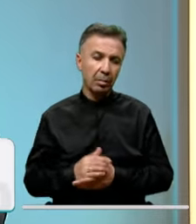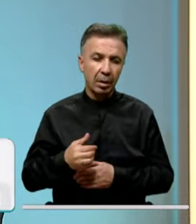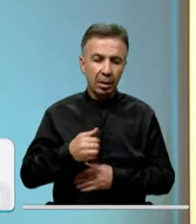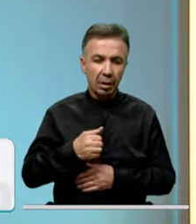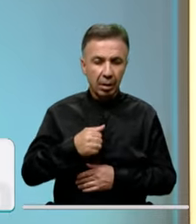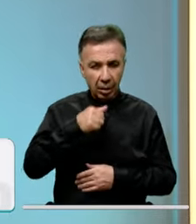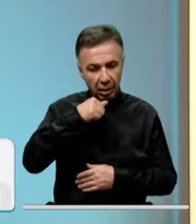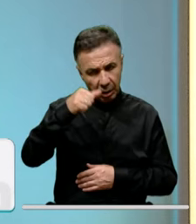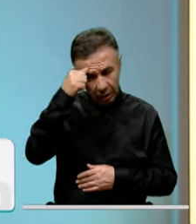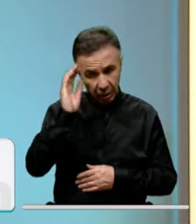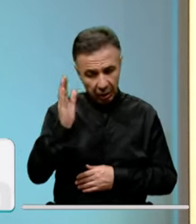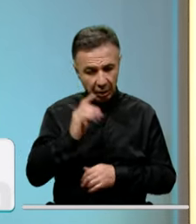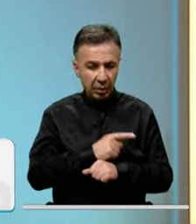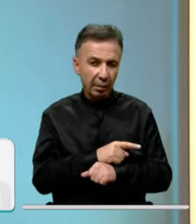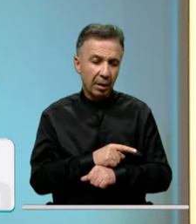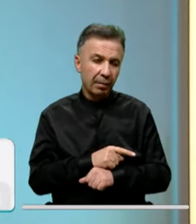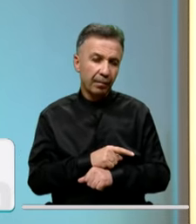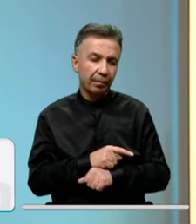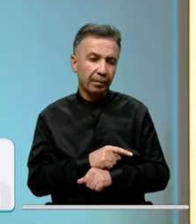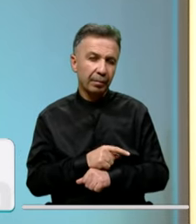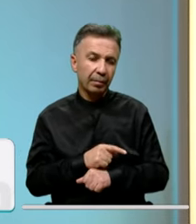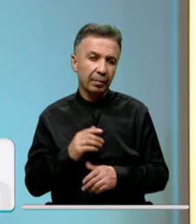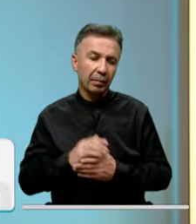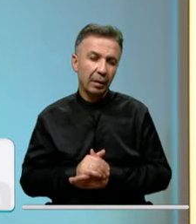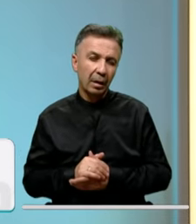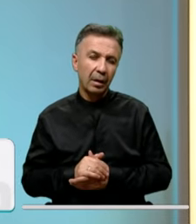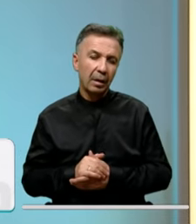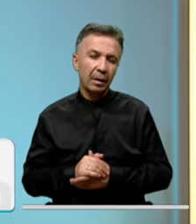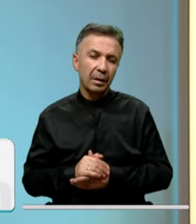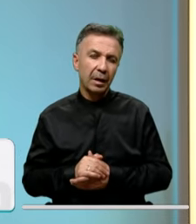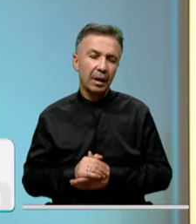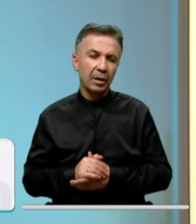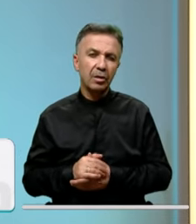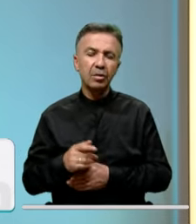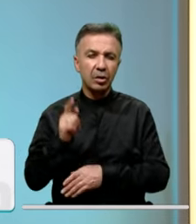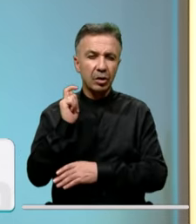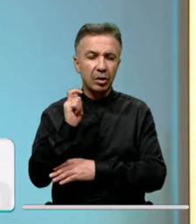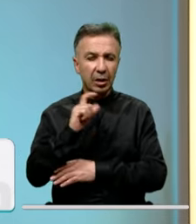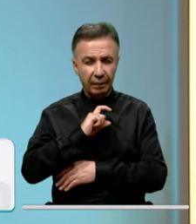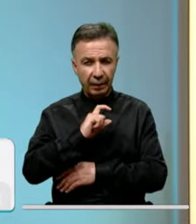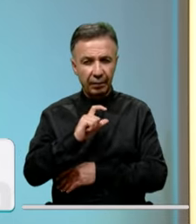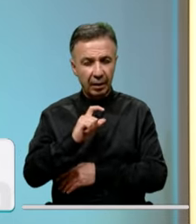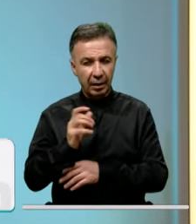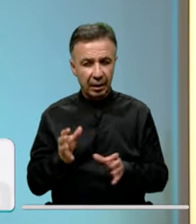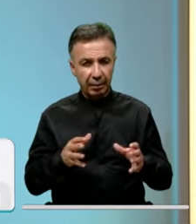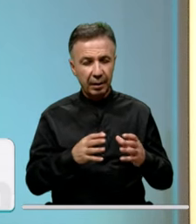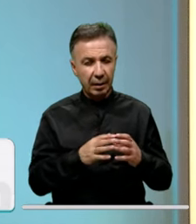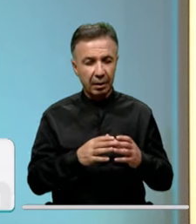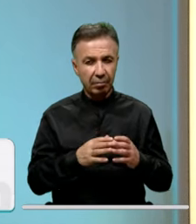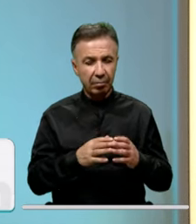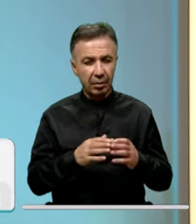bir dönem irşat ve fetva ekibinde bulunduğum dönemde Suudi Arabistan